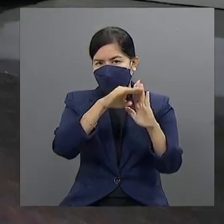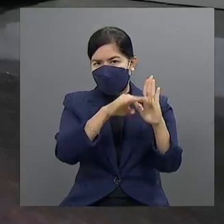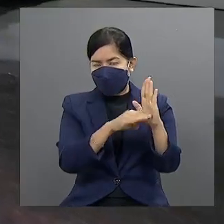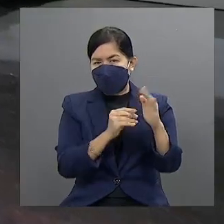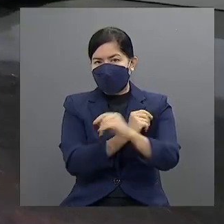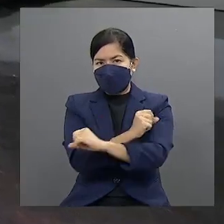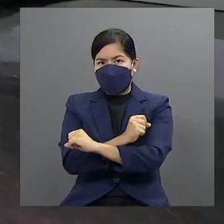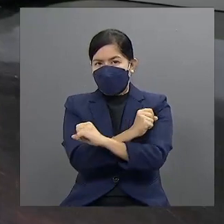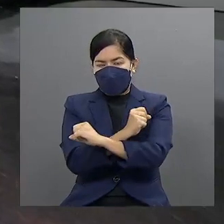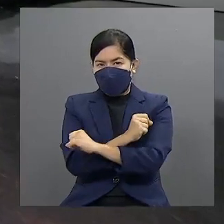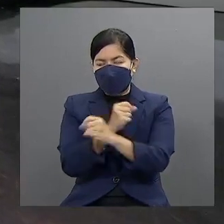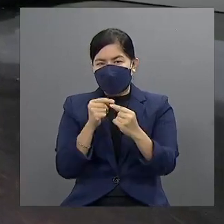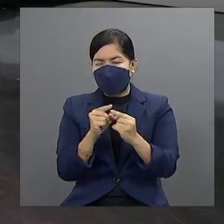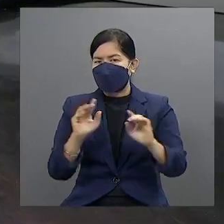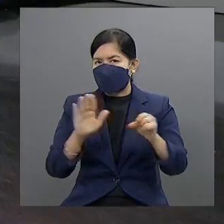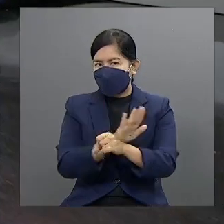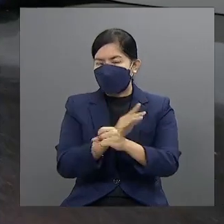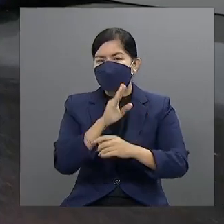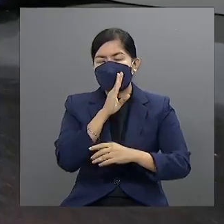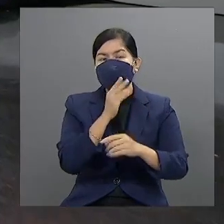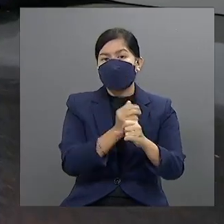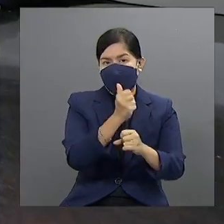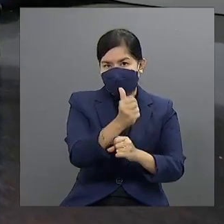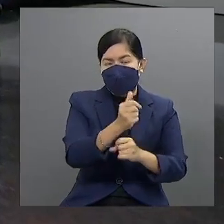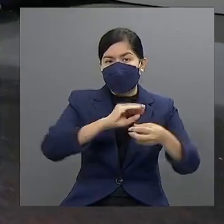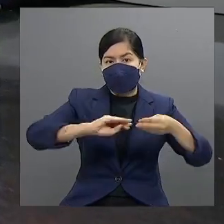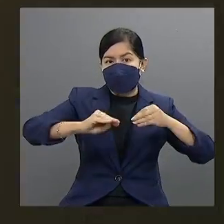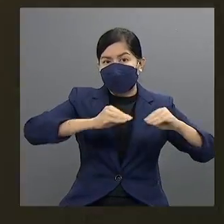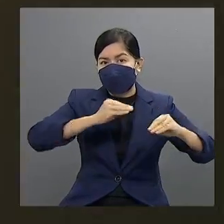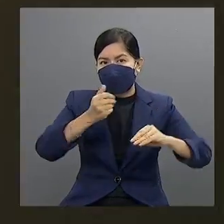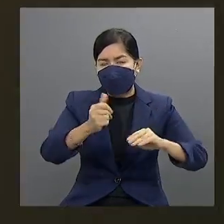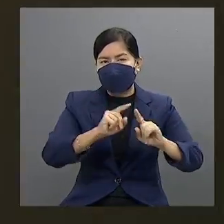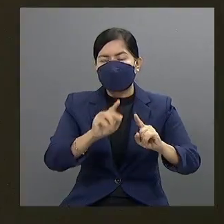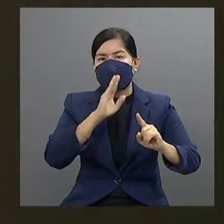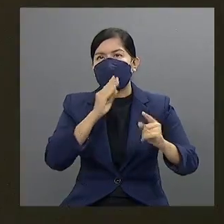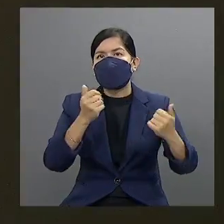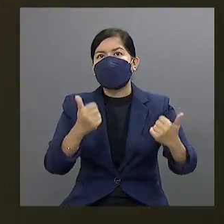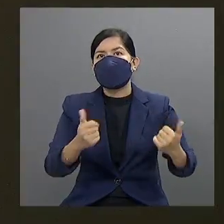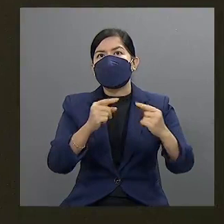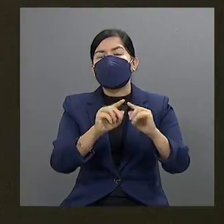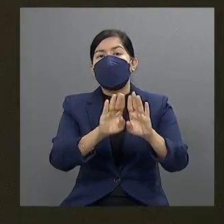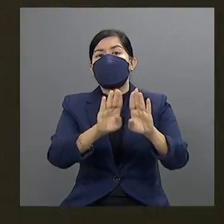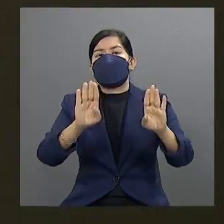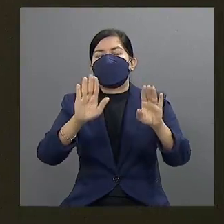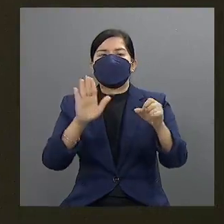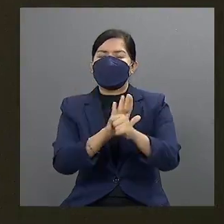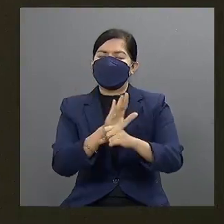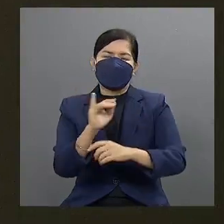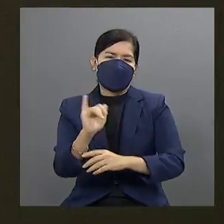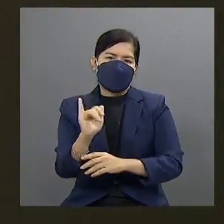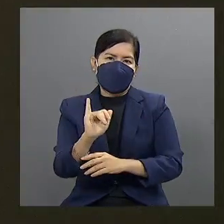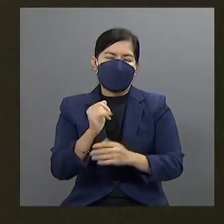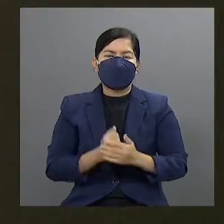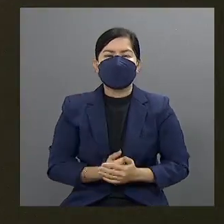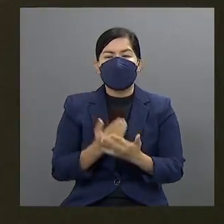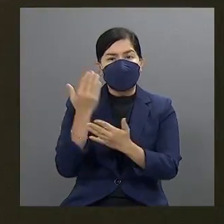จะผ่อนคลายด้วยเช่นกันแต่ว่าถ้าจะให้ทำตอนนี้เลยเปิดทั้งหมดเลยคงเป็นไม่ได้เป็นไปไม่ได้นะคะแล้วก็ที่ผ่านมาเรามีการผ่อนคลายปรากฏ